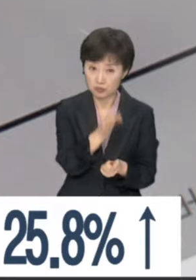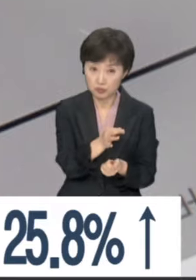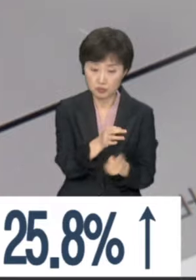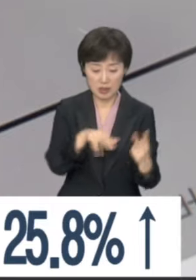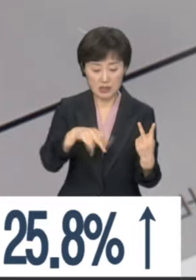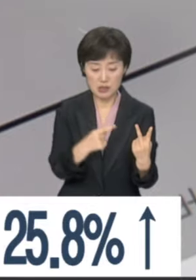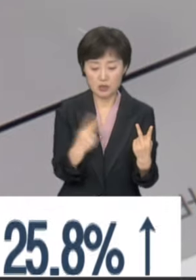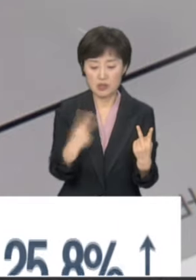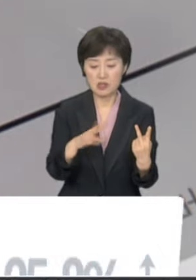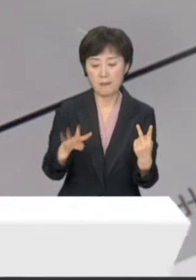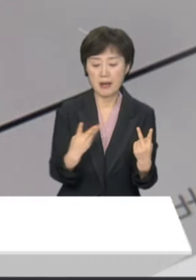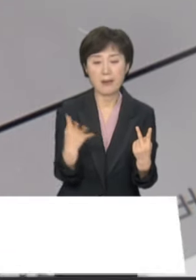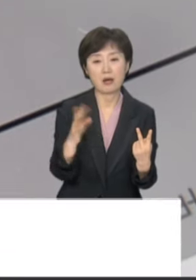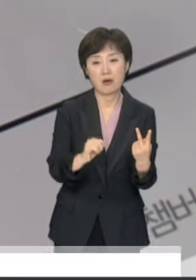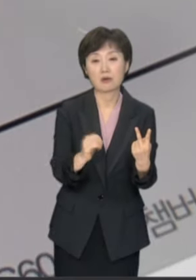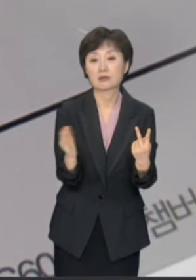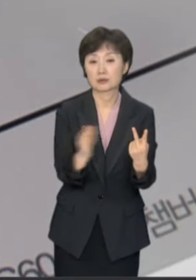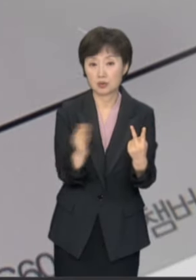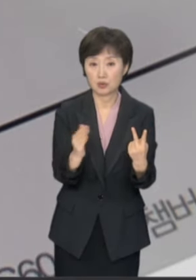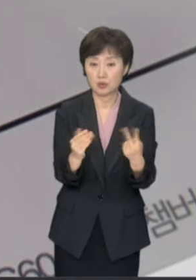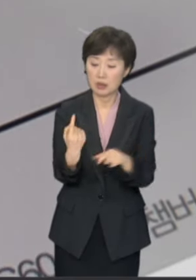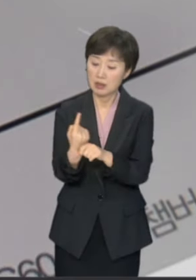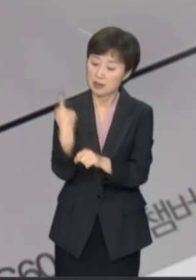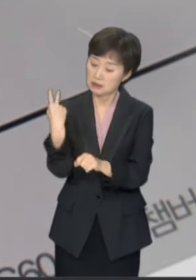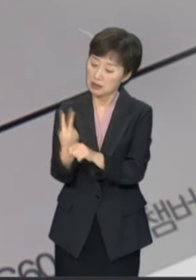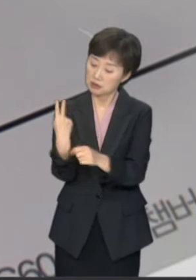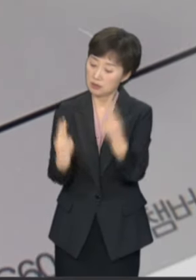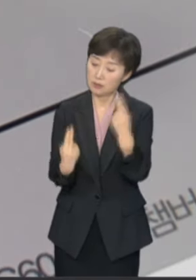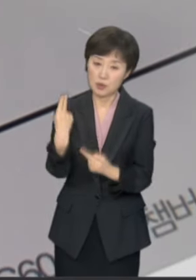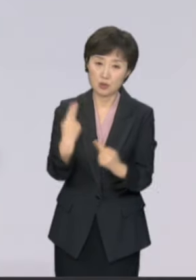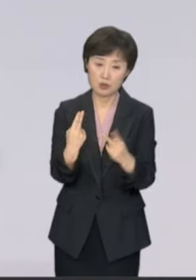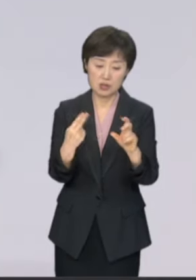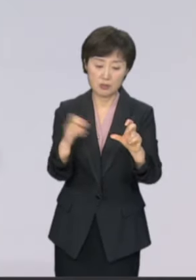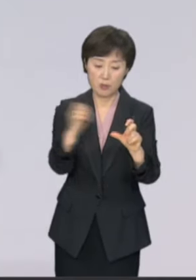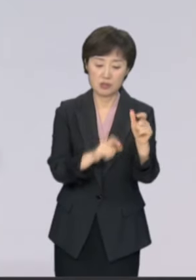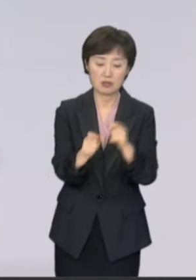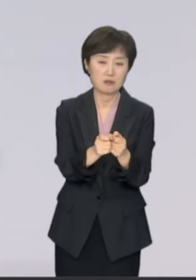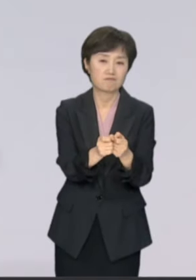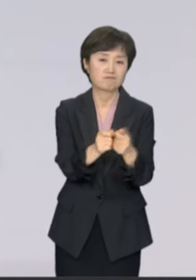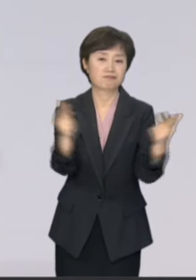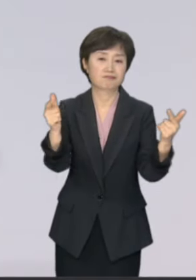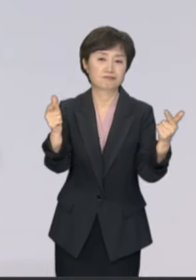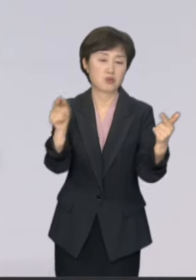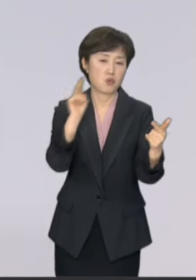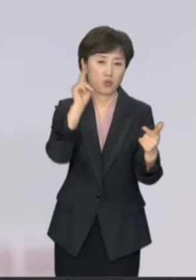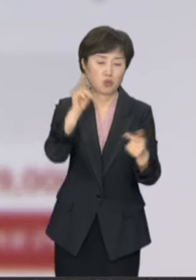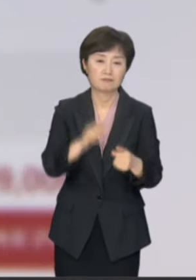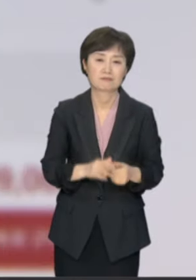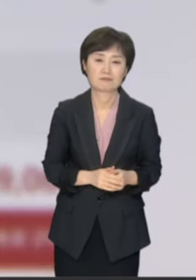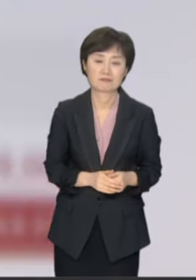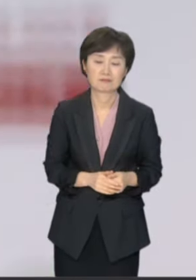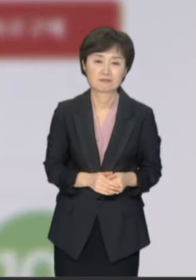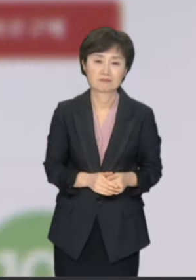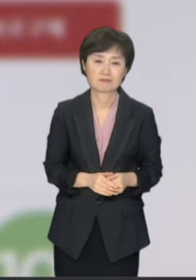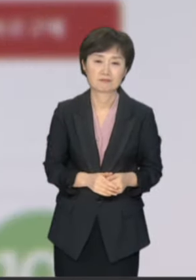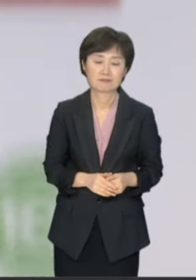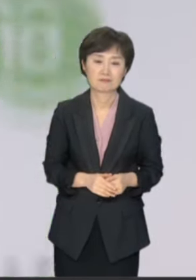2조 2,827억 원으로 1년 전보다 25.8% 늘며 가장 큰 폭의 증가율을 보였습니다.